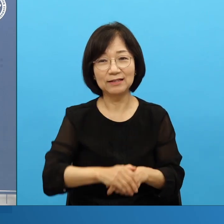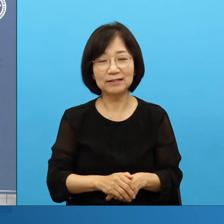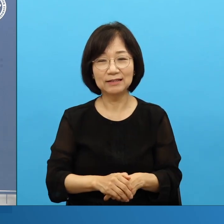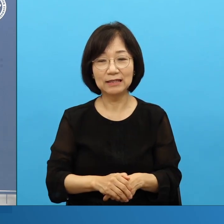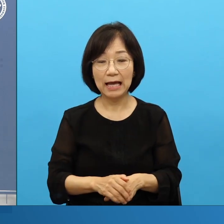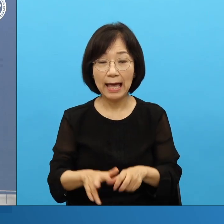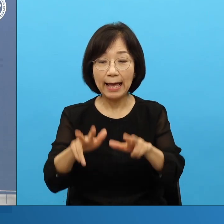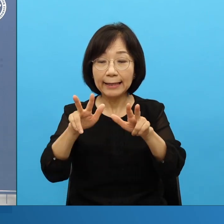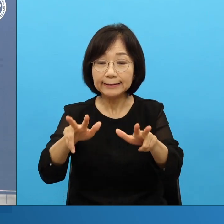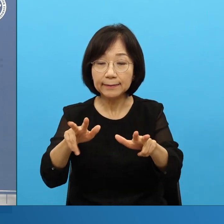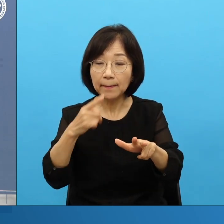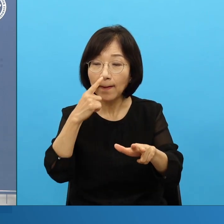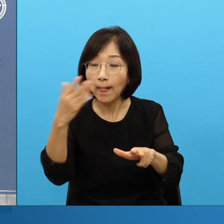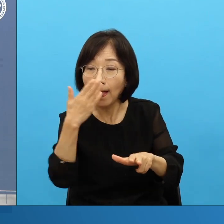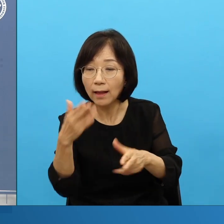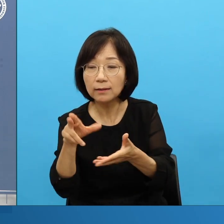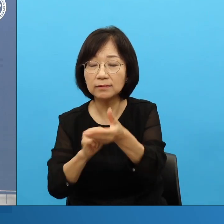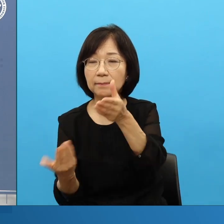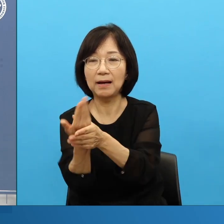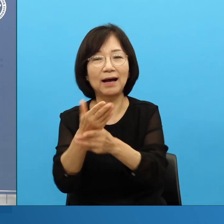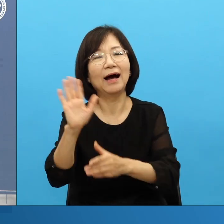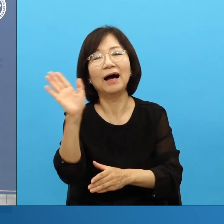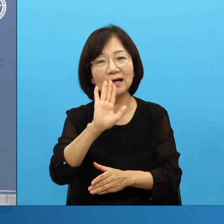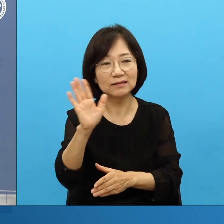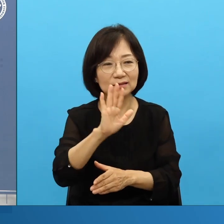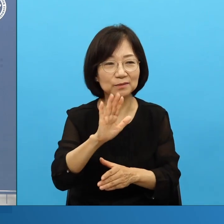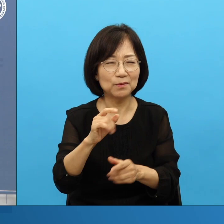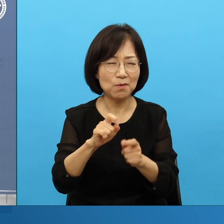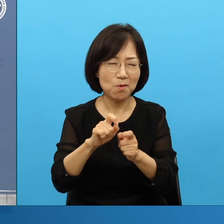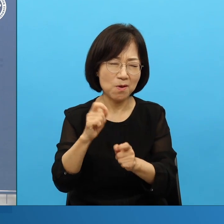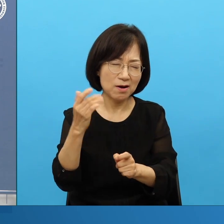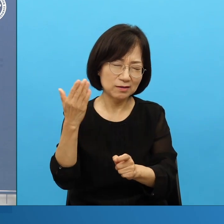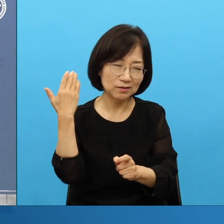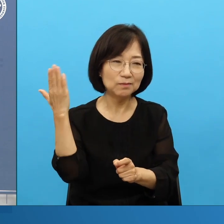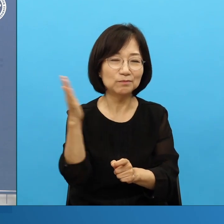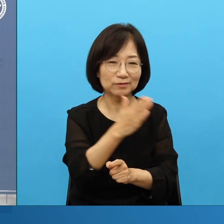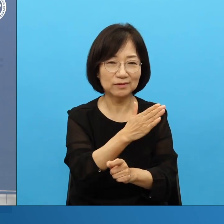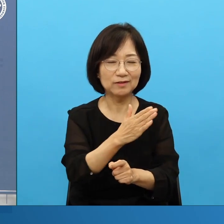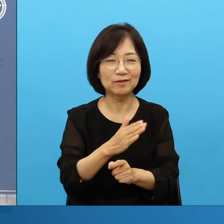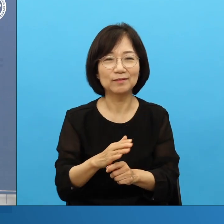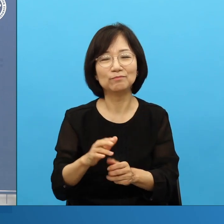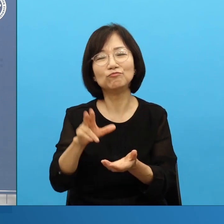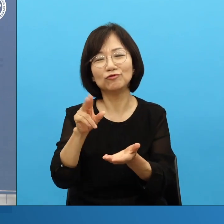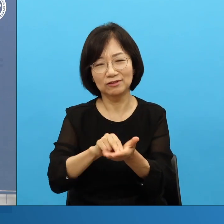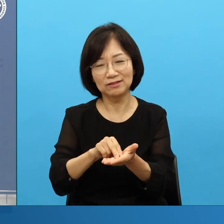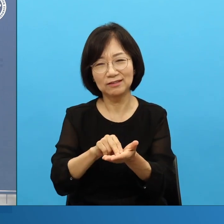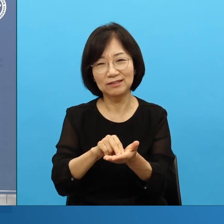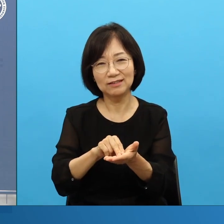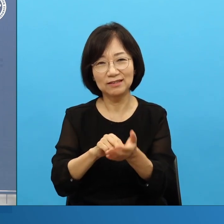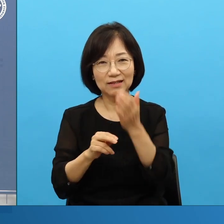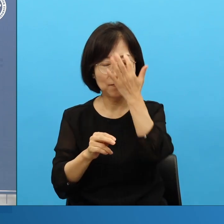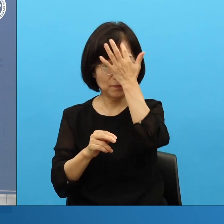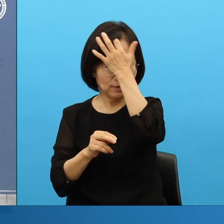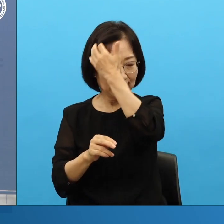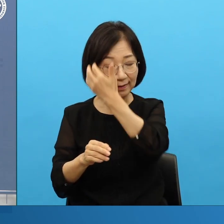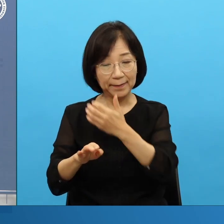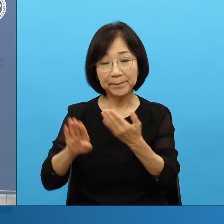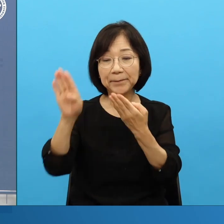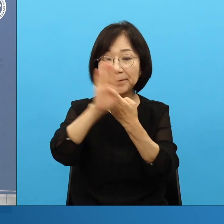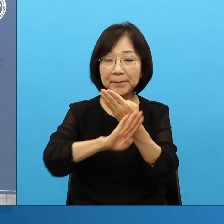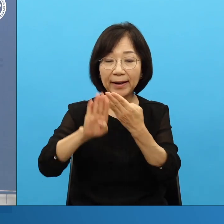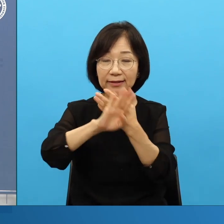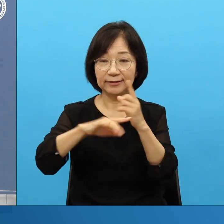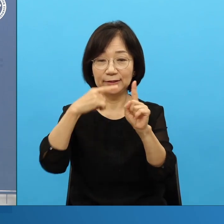아니에요. 오래된 거예요. Oh, all these problems inside of the church. No, it's been there from long 여러분 past. 오랫동안의 정통 교회 바리새 교회는